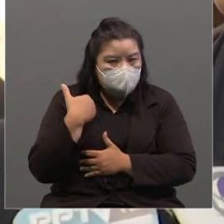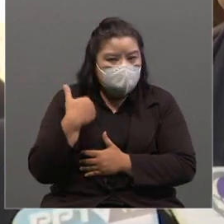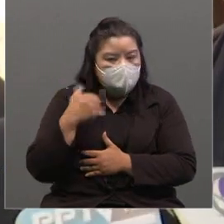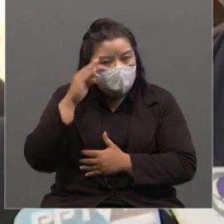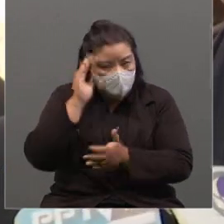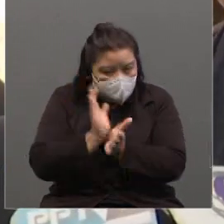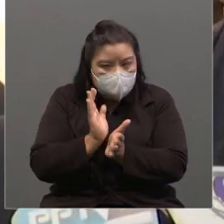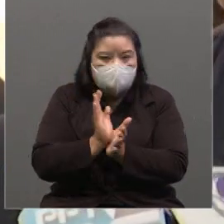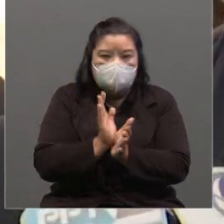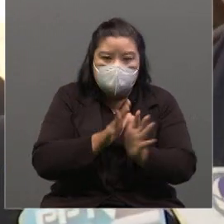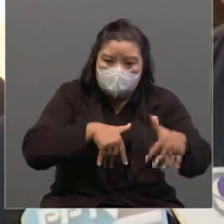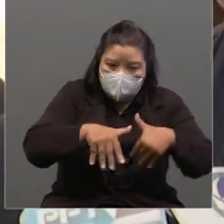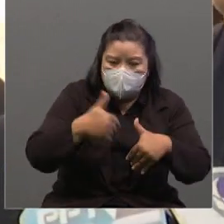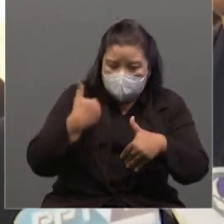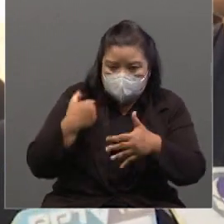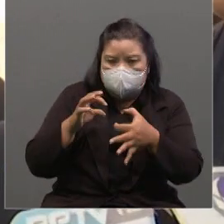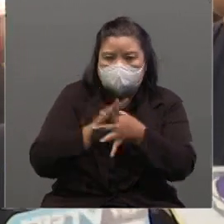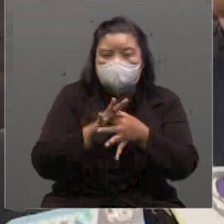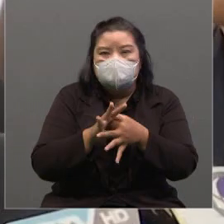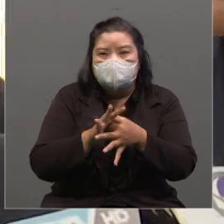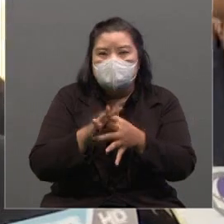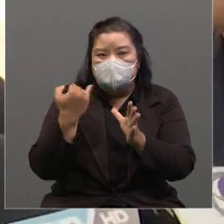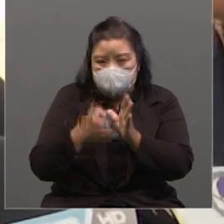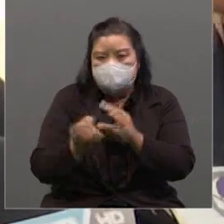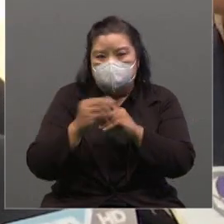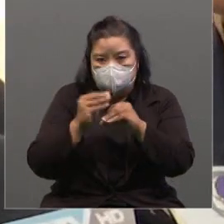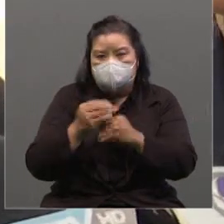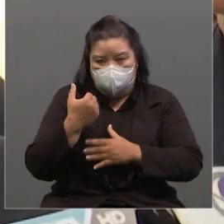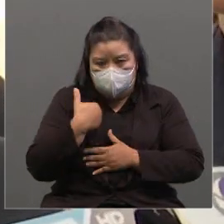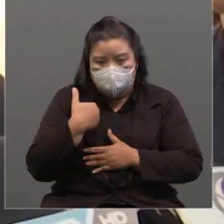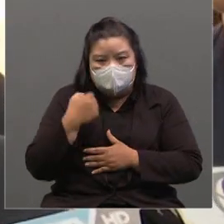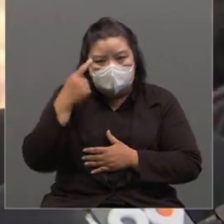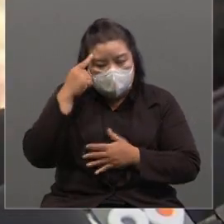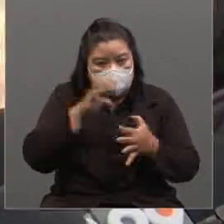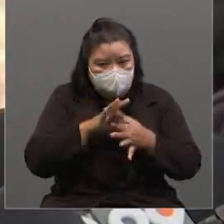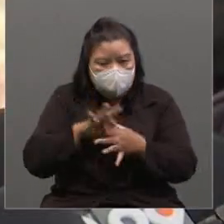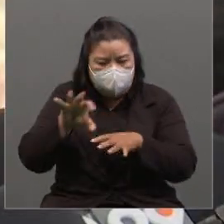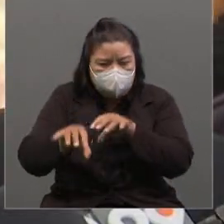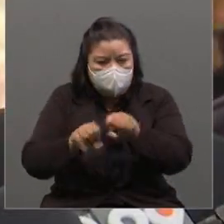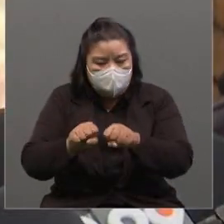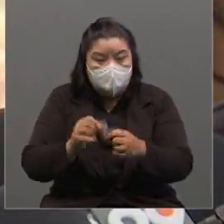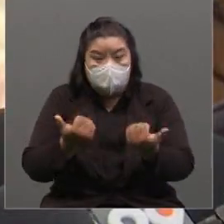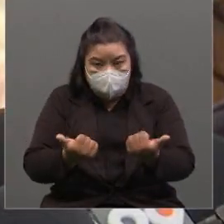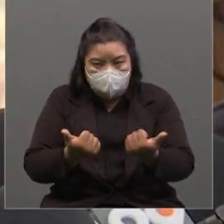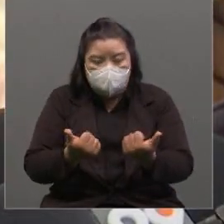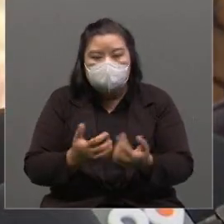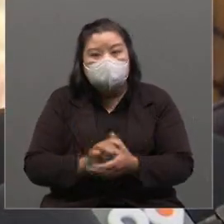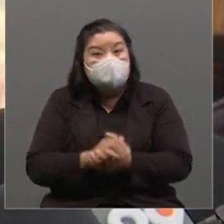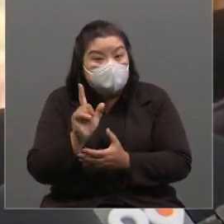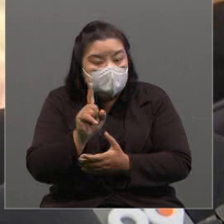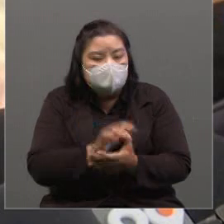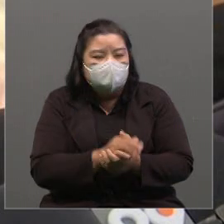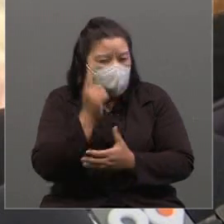ยังมีพลเรือนที่เกี่ยวข้องอีกนะครับนะซึ่งจะเป็นอีกส่วนหนึ่งนะฮะที่จะขยายจากส่วนนี้ไปวันนี้ก็ได้ข้อมูลครบทุกส่วนแล้วนะ